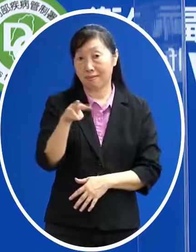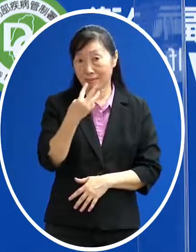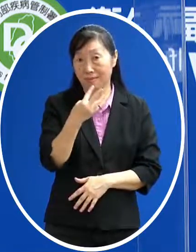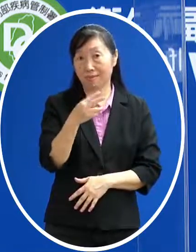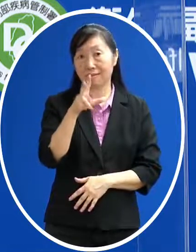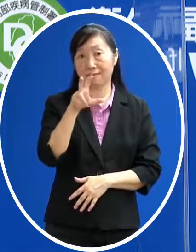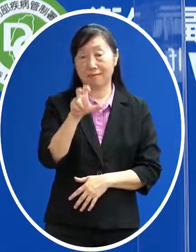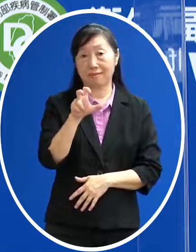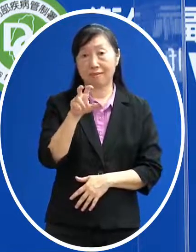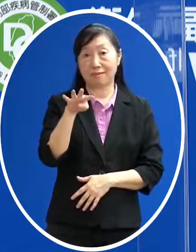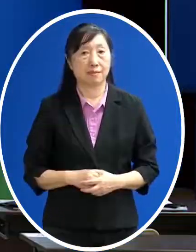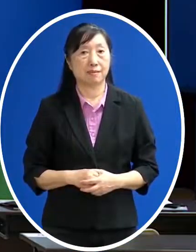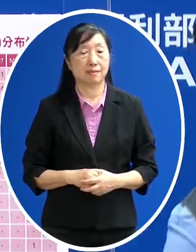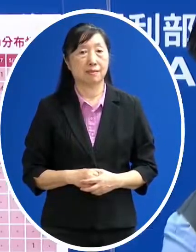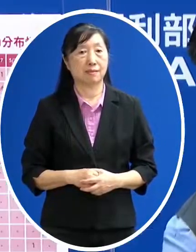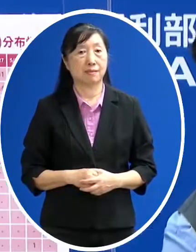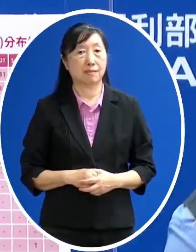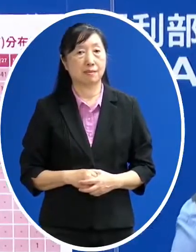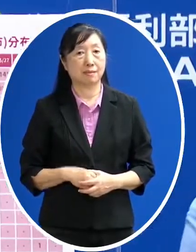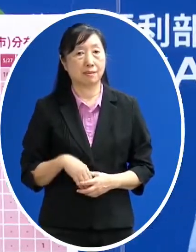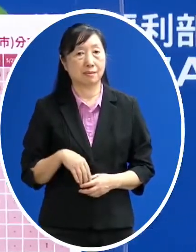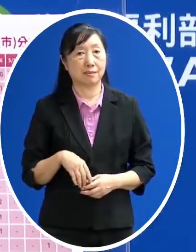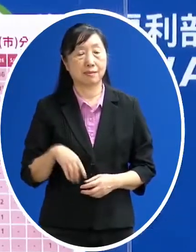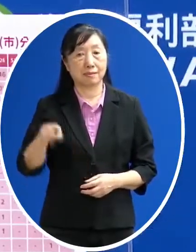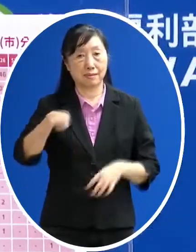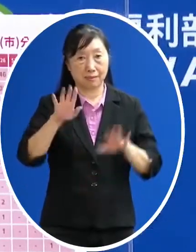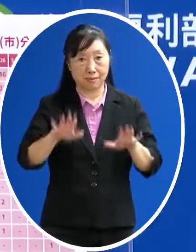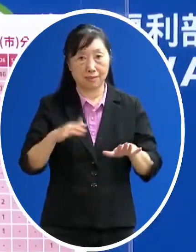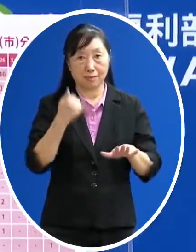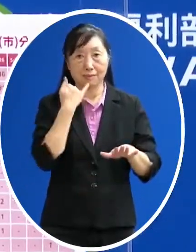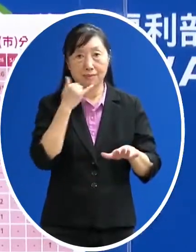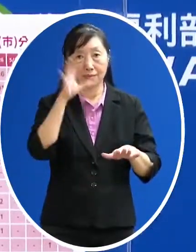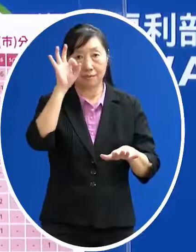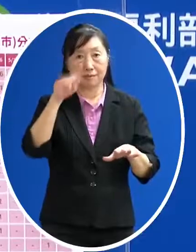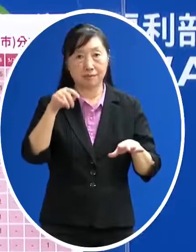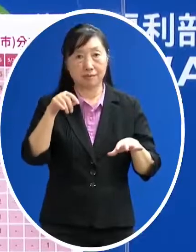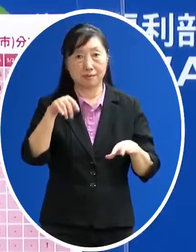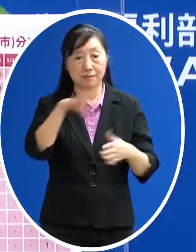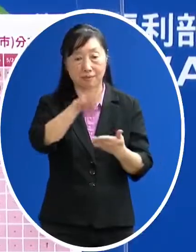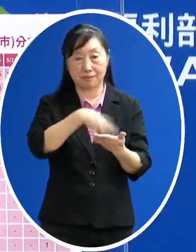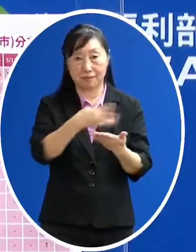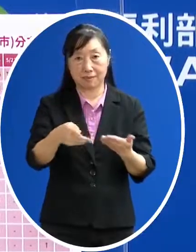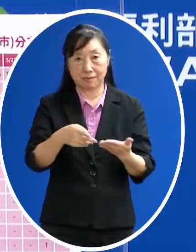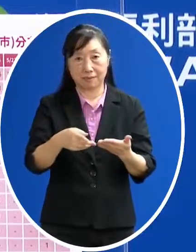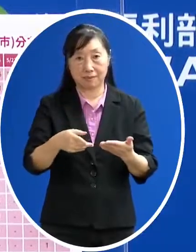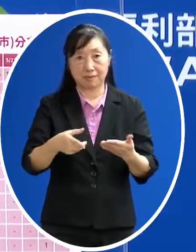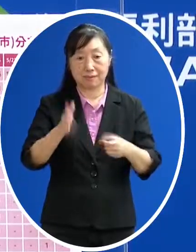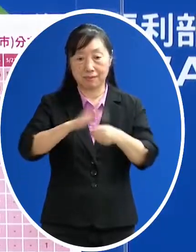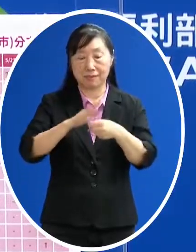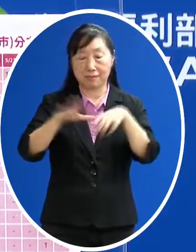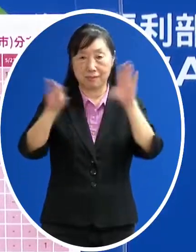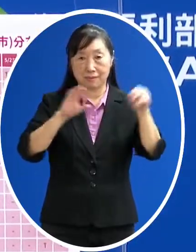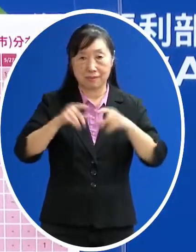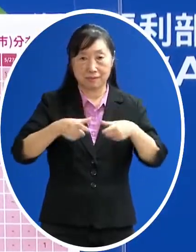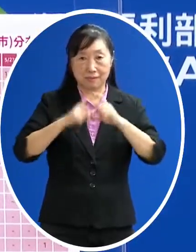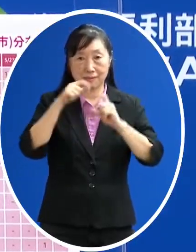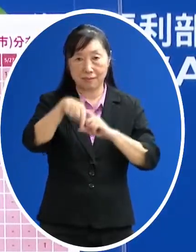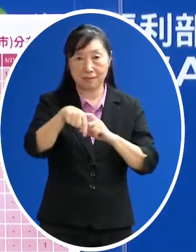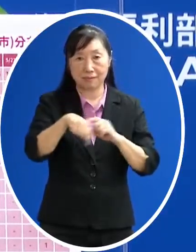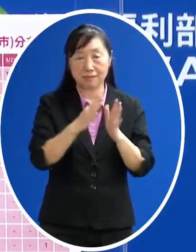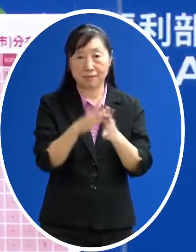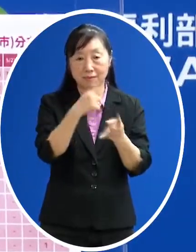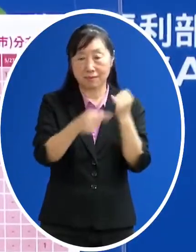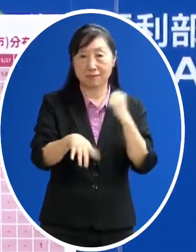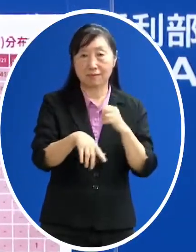哈，347例。大家可以看到哈，我们现在就是从校正回归的部分哈，那案件数